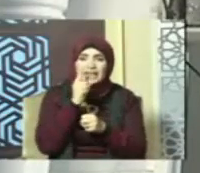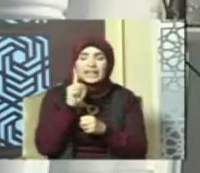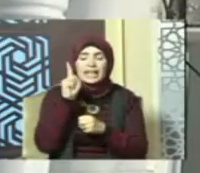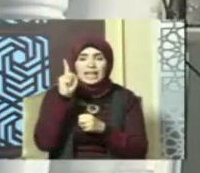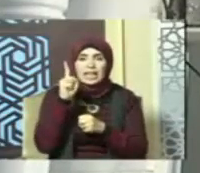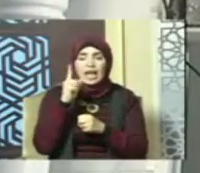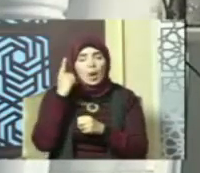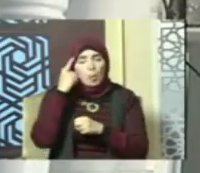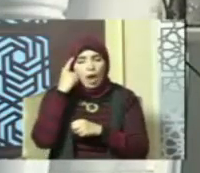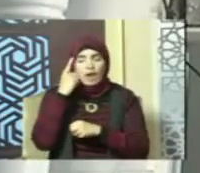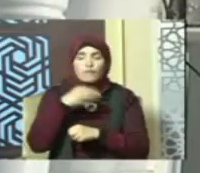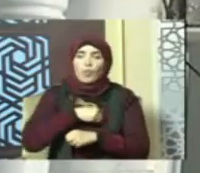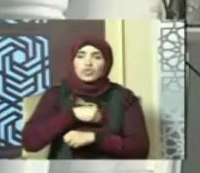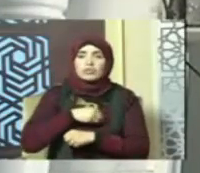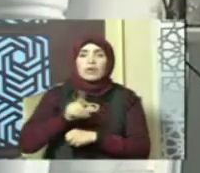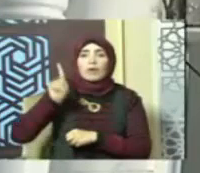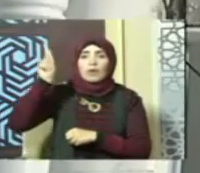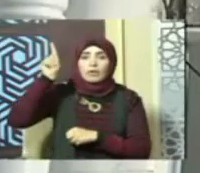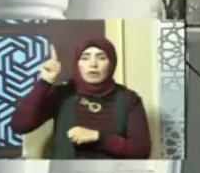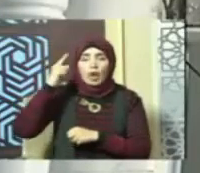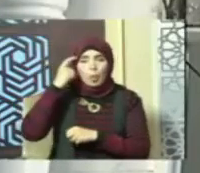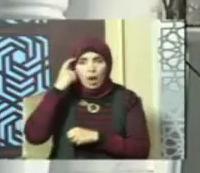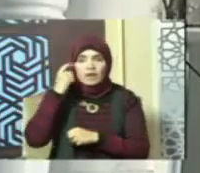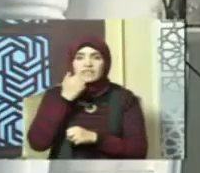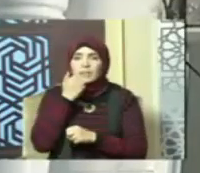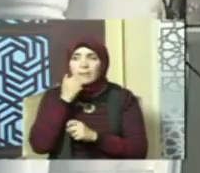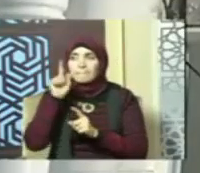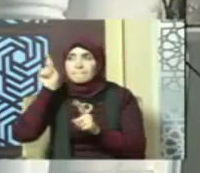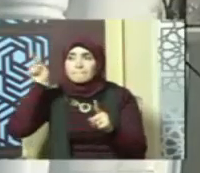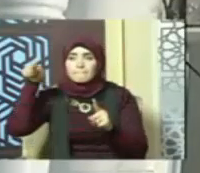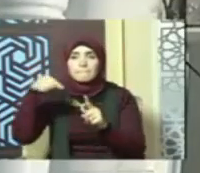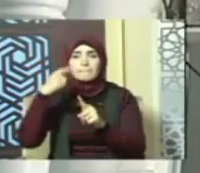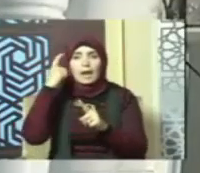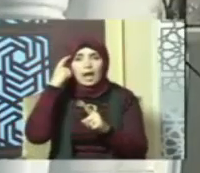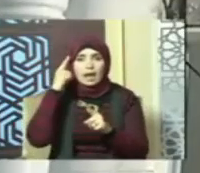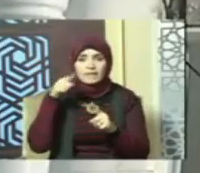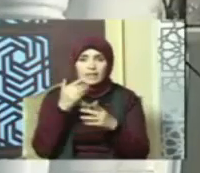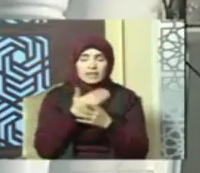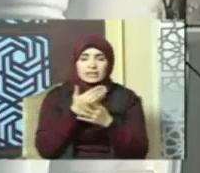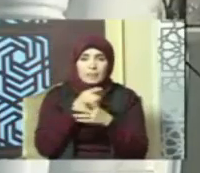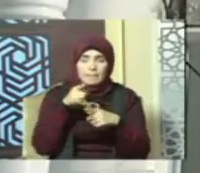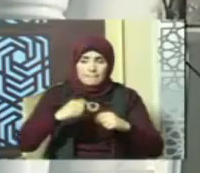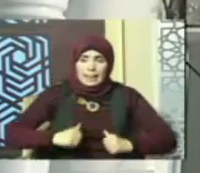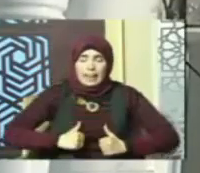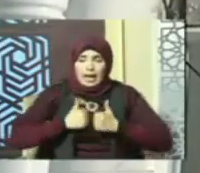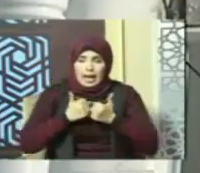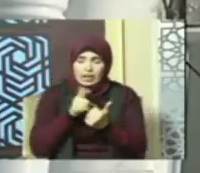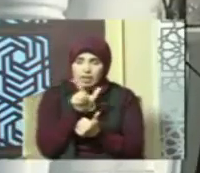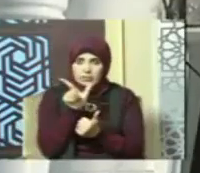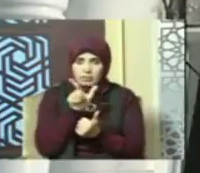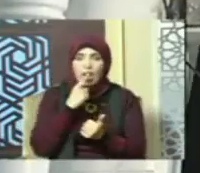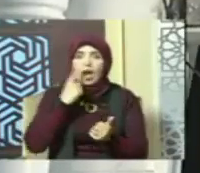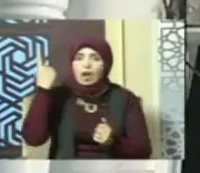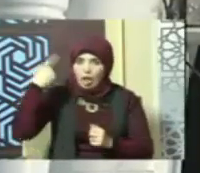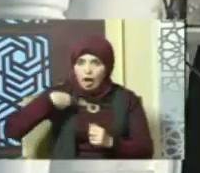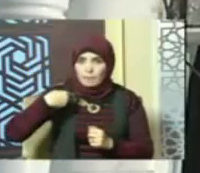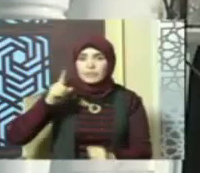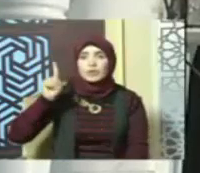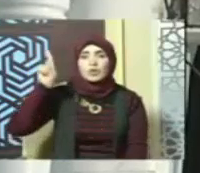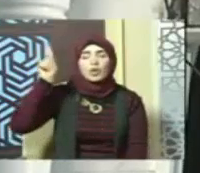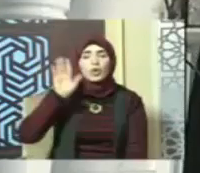عليه ووثقنا به وأخذنا بأسباب الحياة الصحيحة فالأمر إليه.